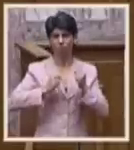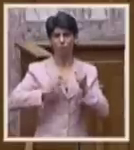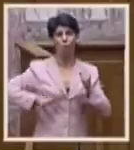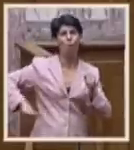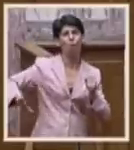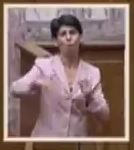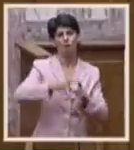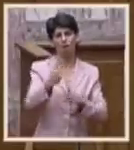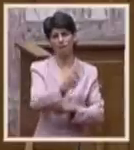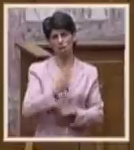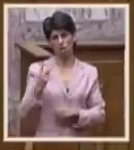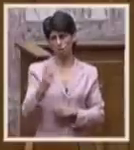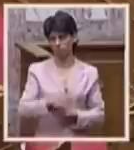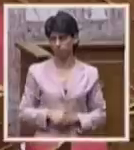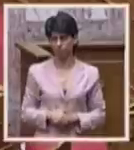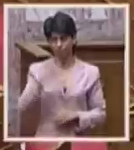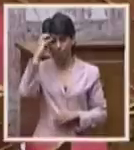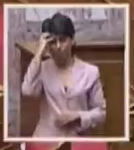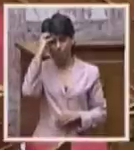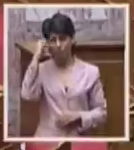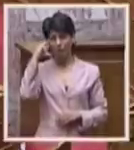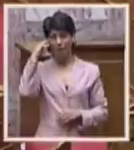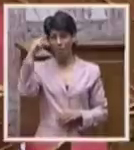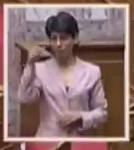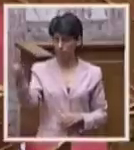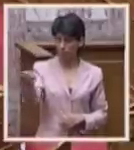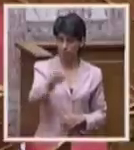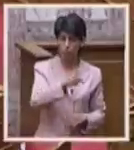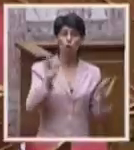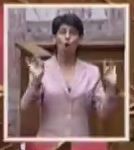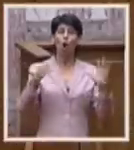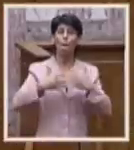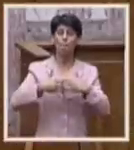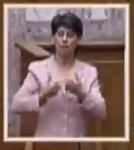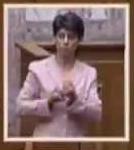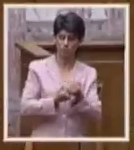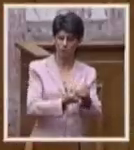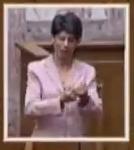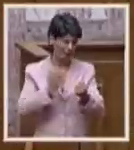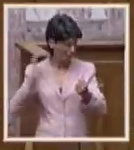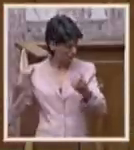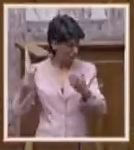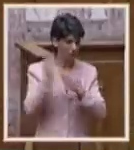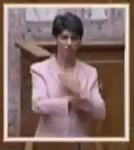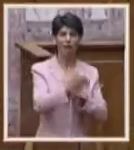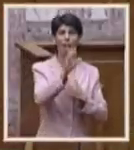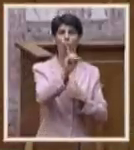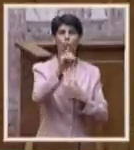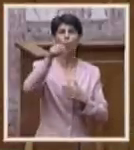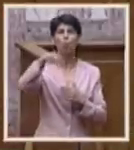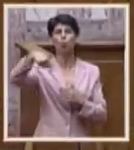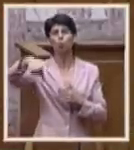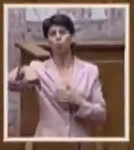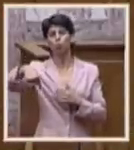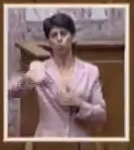κοινωνία. Υπενθυμίζω ότι χωρίς τον μηχανισμό στήριξης θα πηγαίναμε κατευθείαν στο Διεθνές